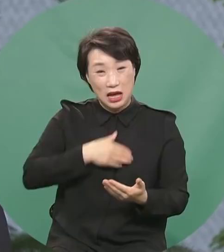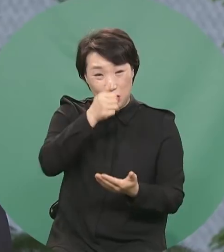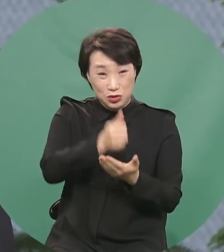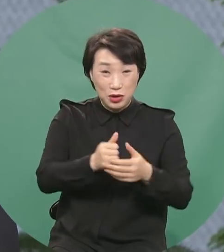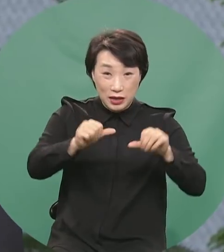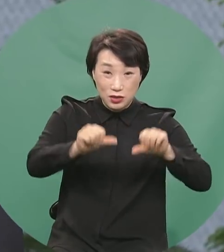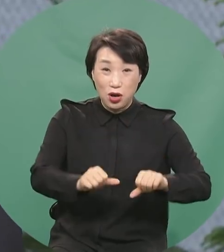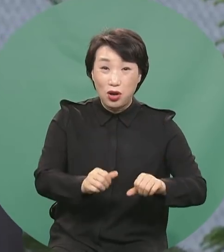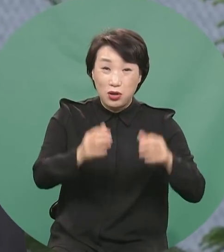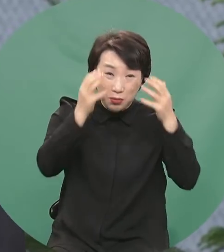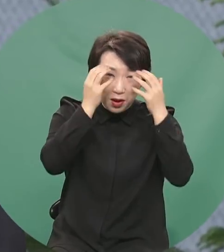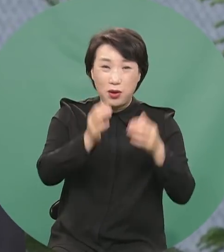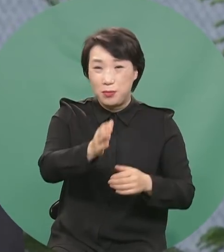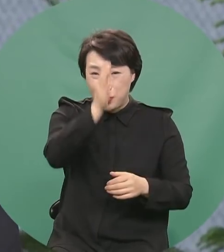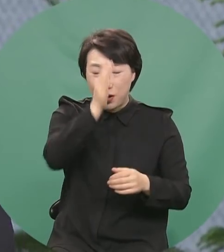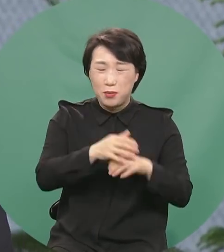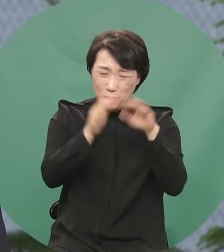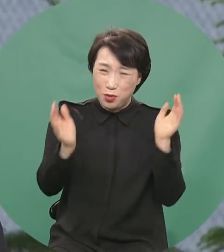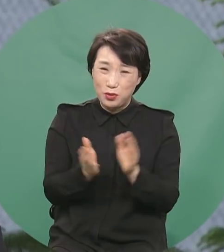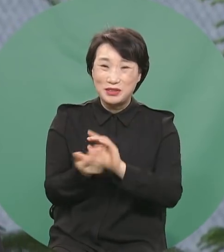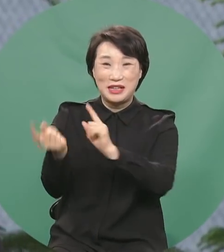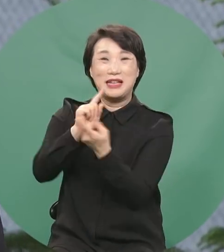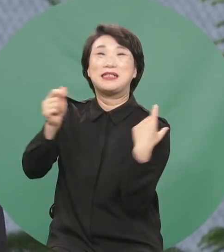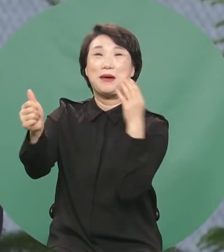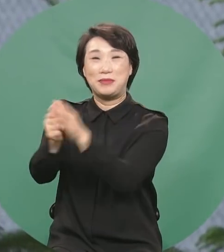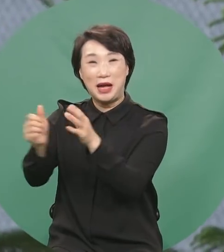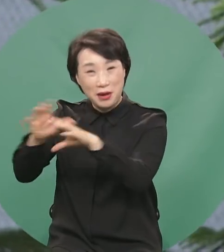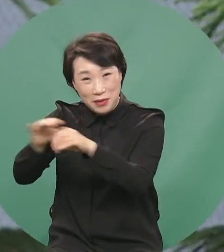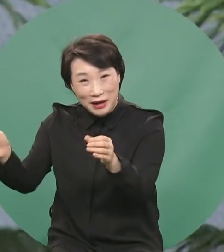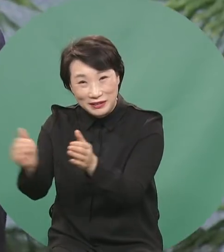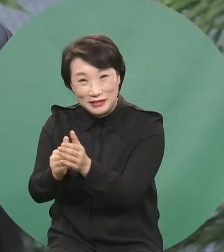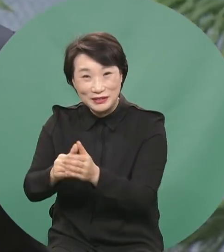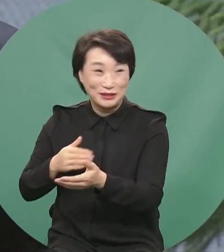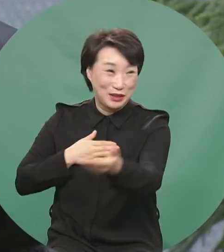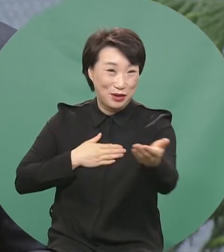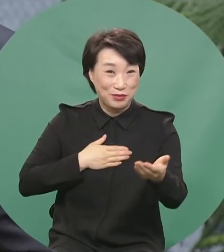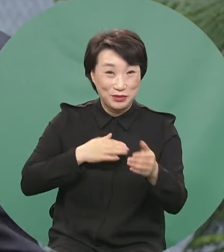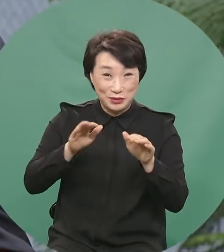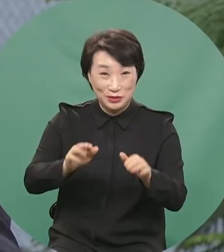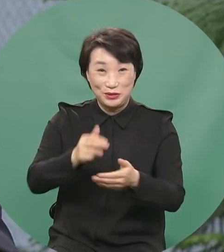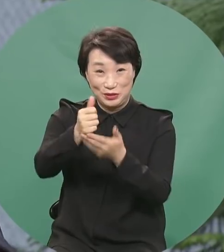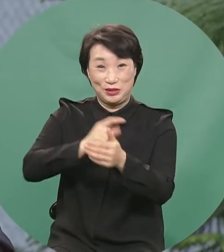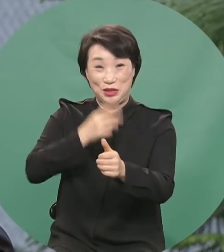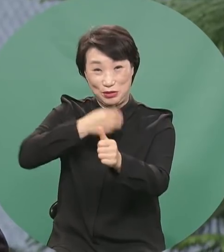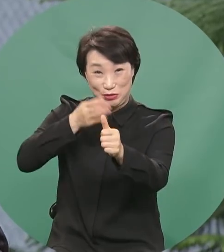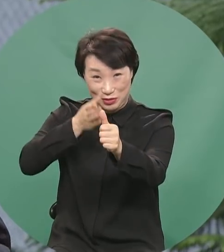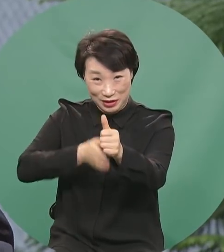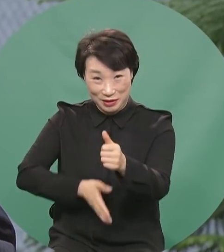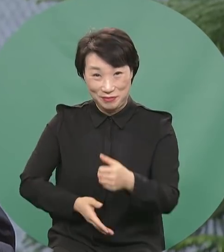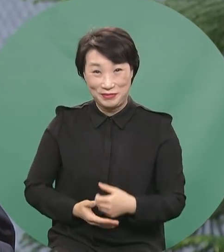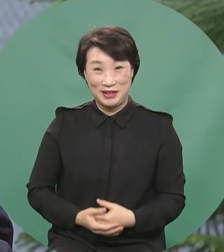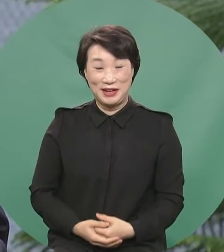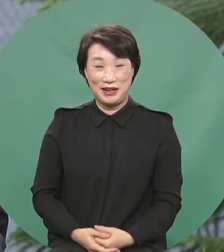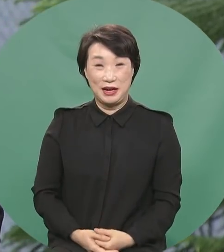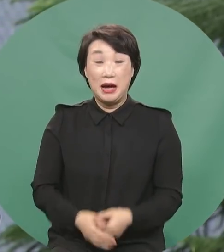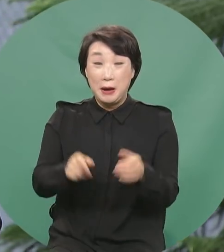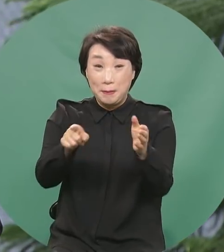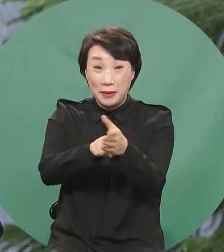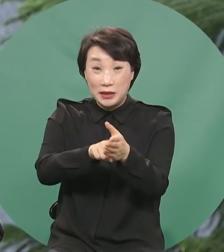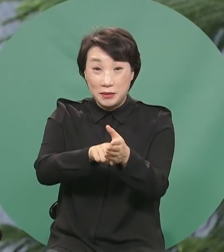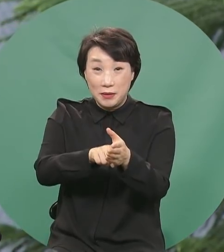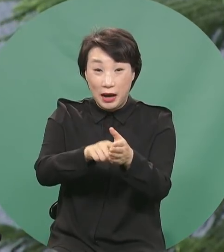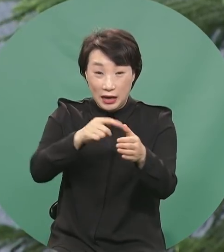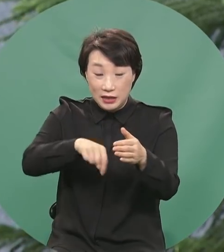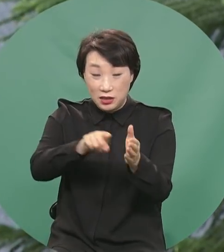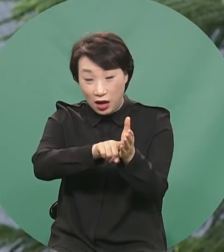저주와 질병과 고통의 문제를 파괴시켜 버리시기를 주님의 이름으로 축원합니다. 믿음에서